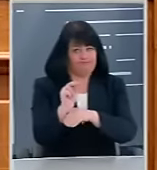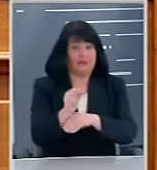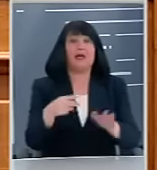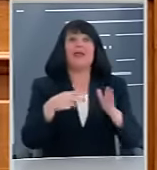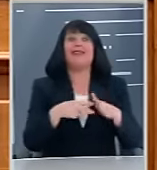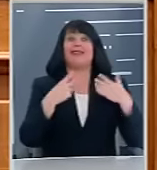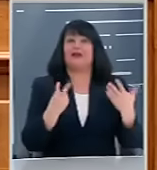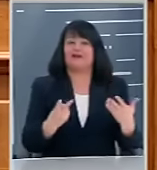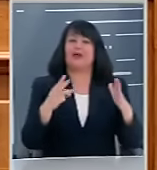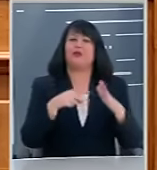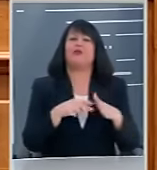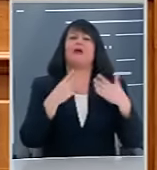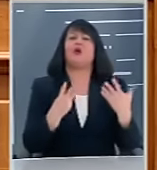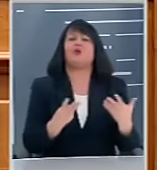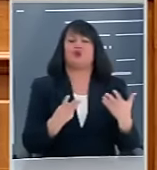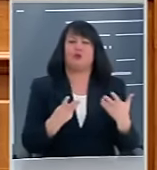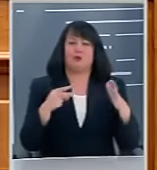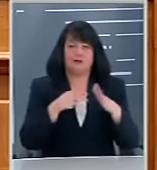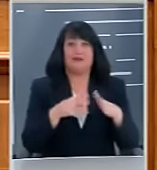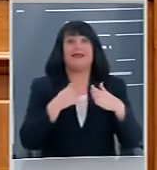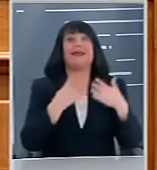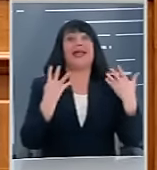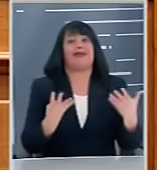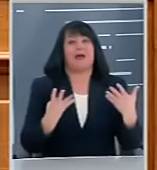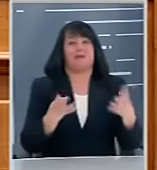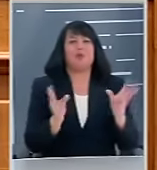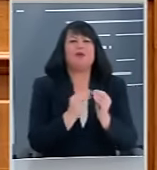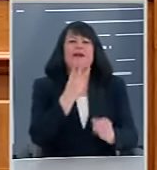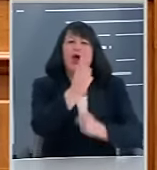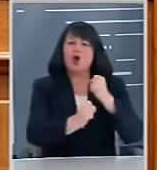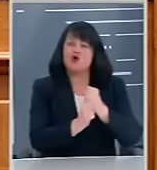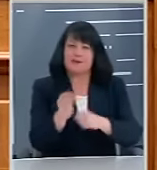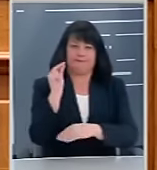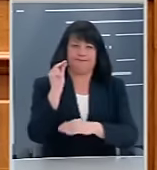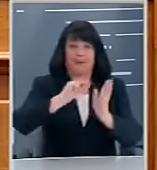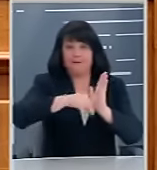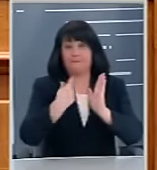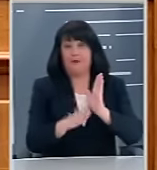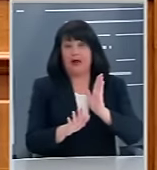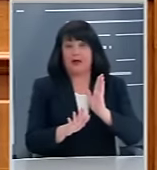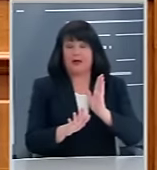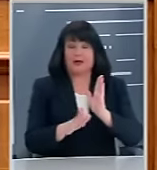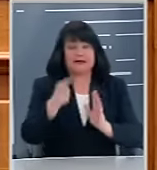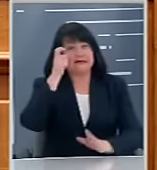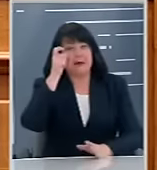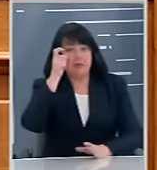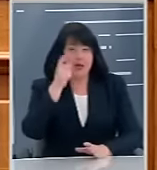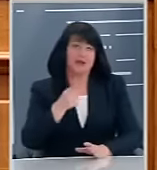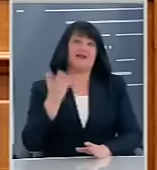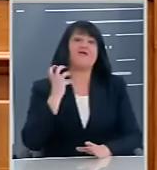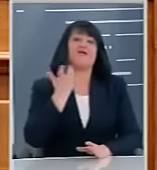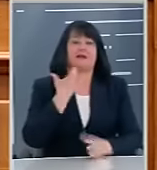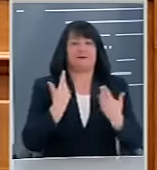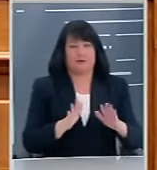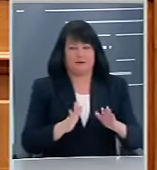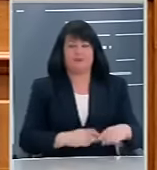2017, 2018 και 2019. Αυτά είχε υπογράψει ο κύριος Σαμαράς με τον κύριο